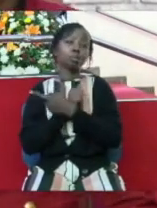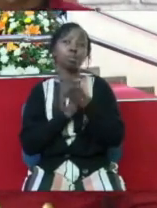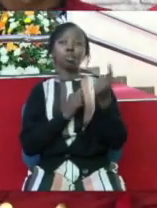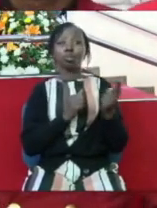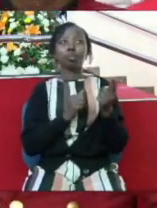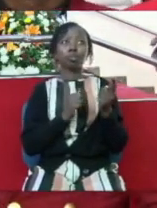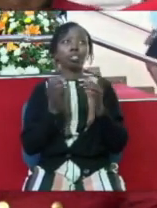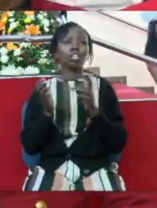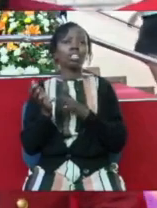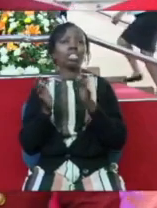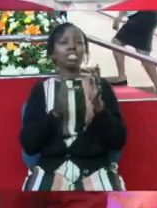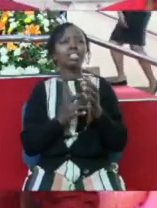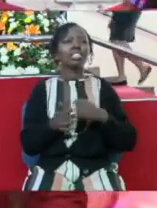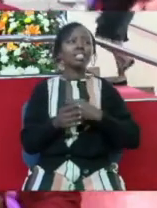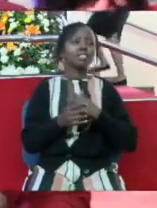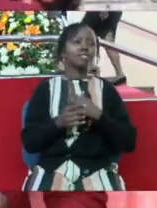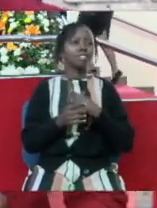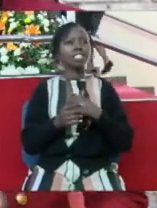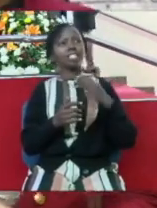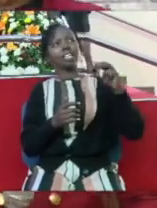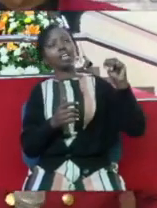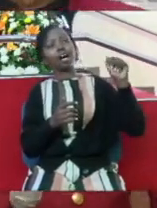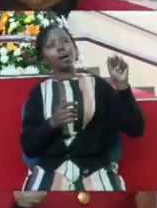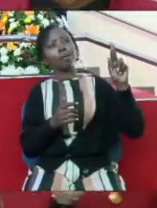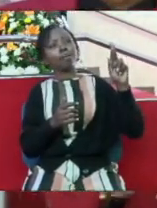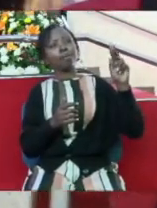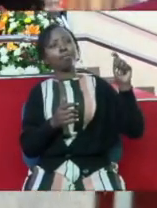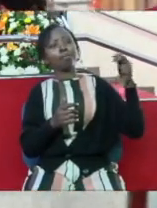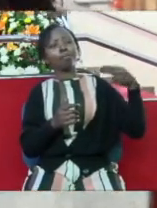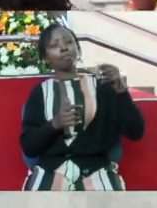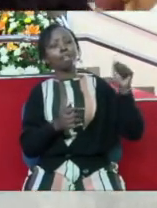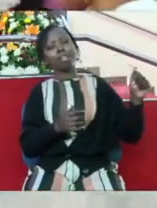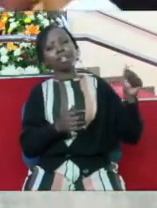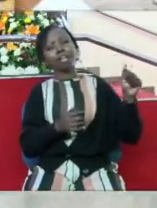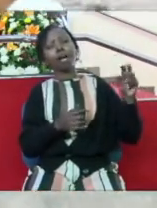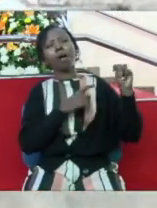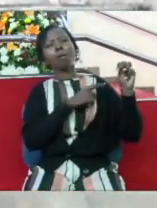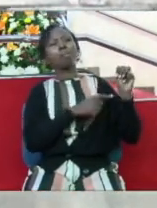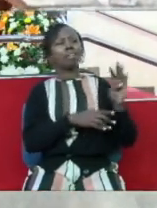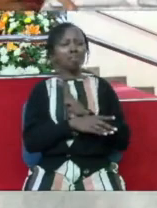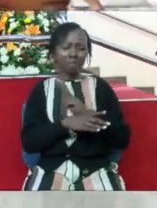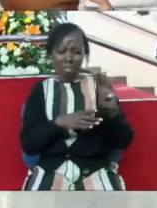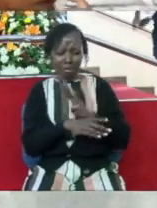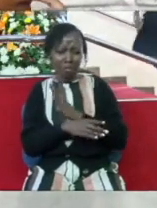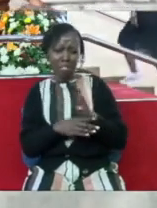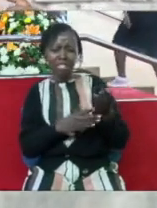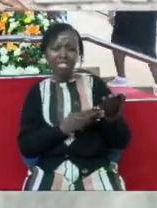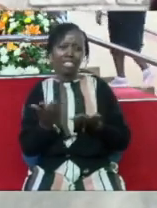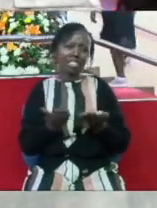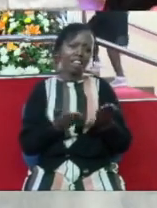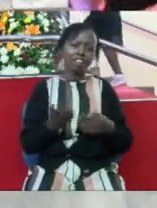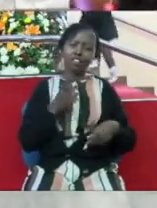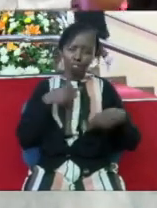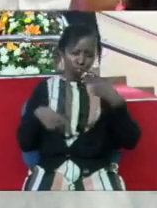Jesus visited Martha's house. Yesu alipotembelea katika nyumba ya Martha. Martha was very busy serving. Martha alikuwa na